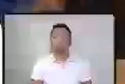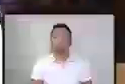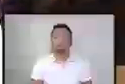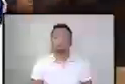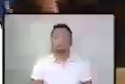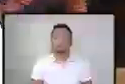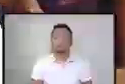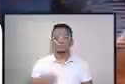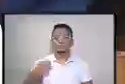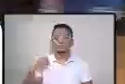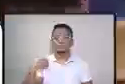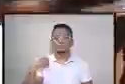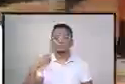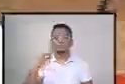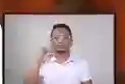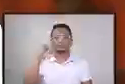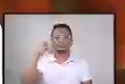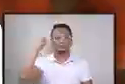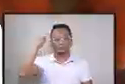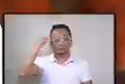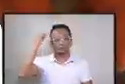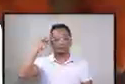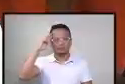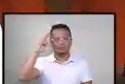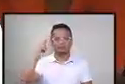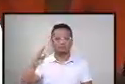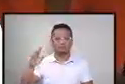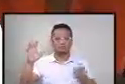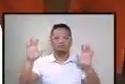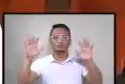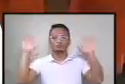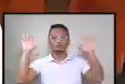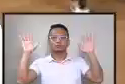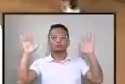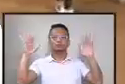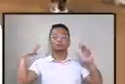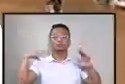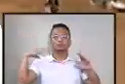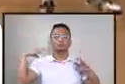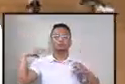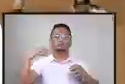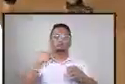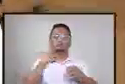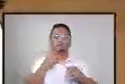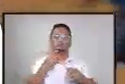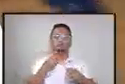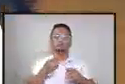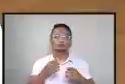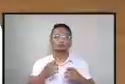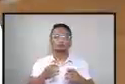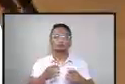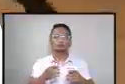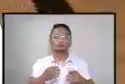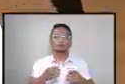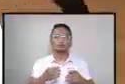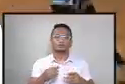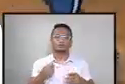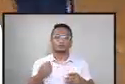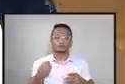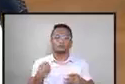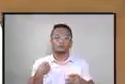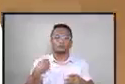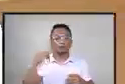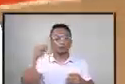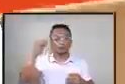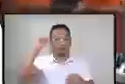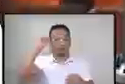Ayon kay 36ers coach Joey Wright, nakakabilib ang pagiging well-coached ng Gilas. Malaking bentahe rin daw ng koponan ang pagkakaroon ng isang Andre Blatch